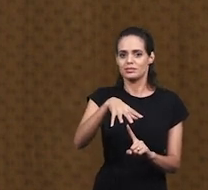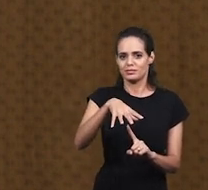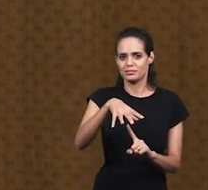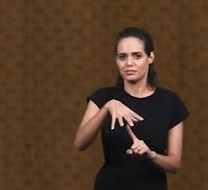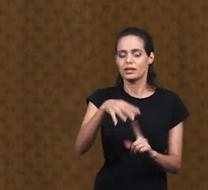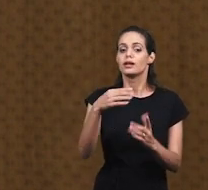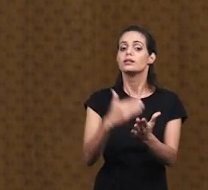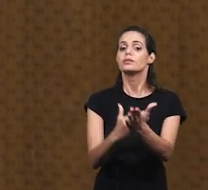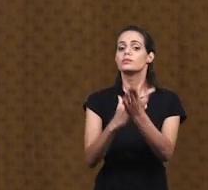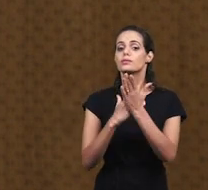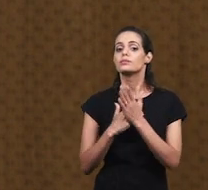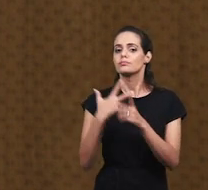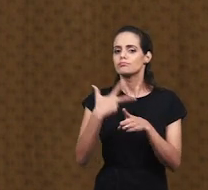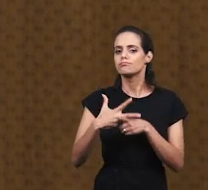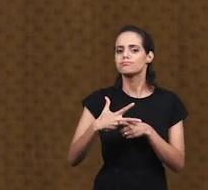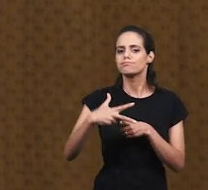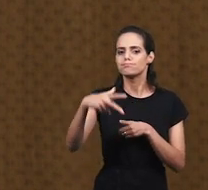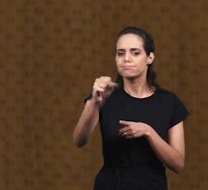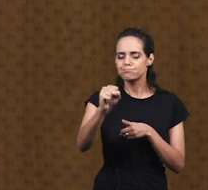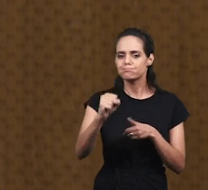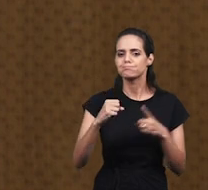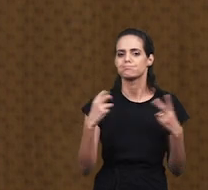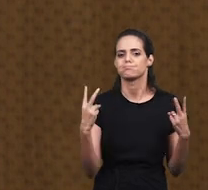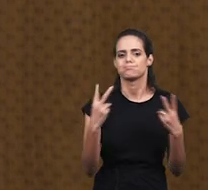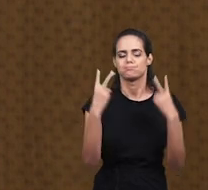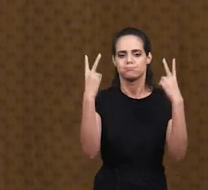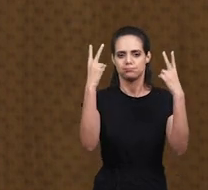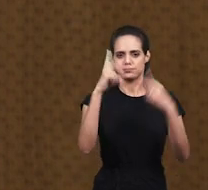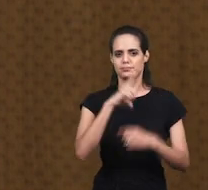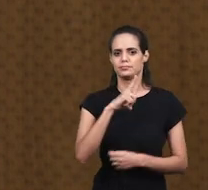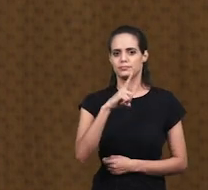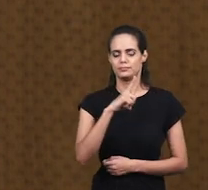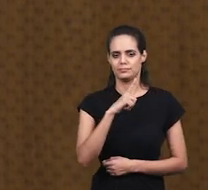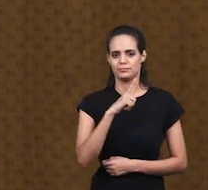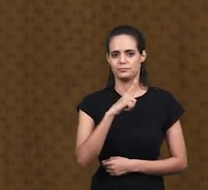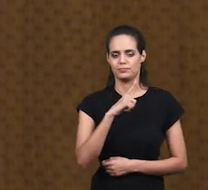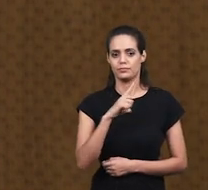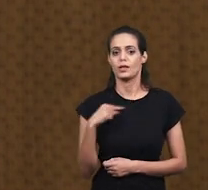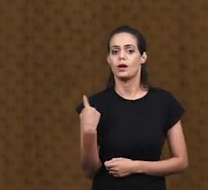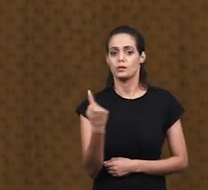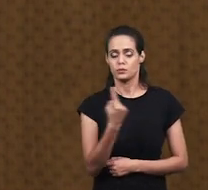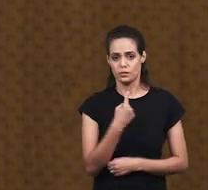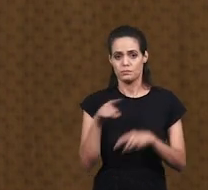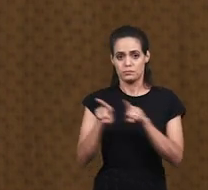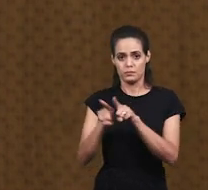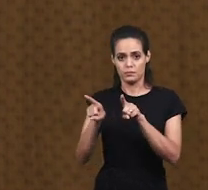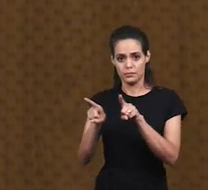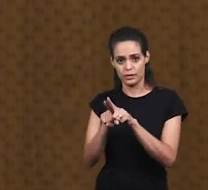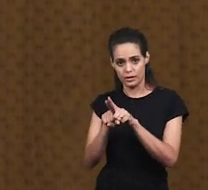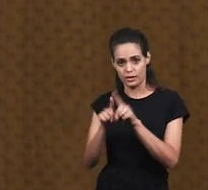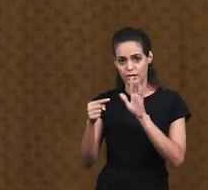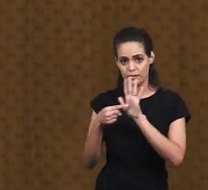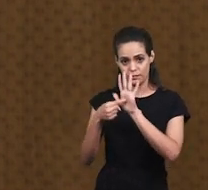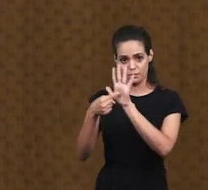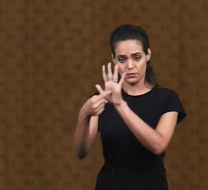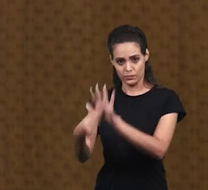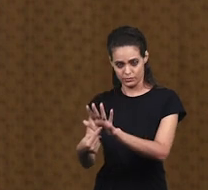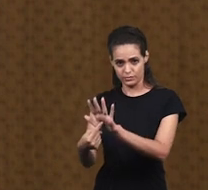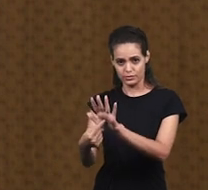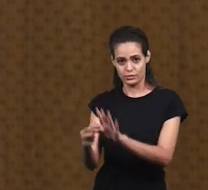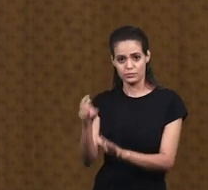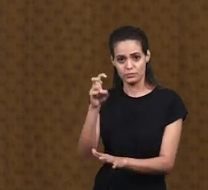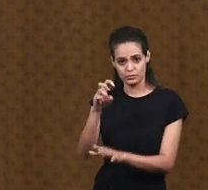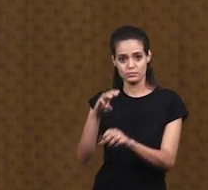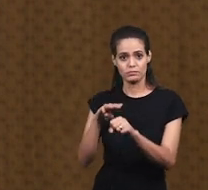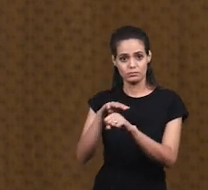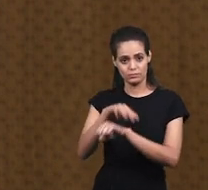Et nous mettons cela dans le ministère de Jésus. Nous allons voir une chose qui ressemble à cela. Jésus, il a vaincu